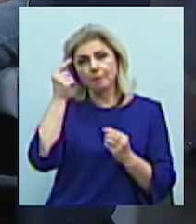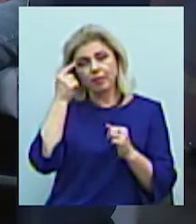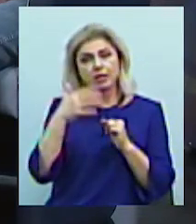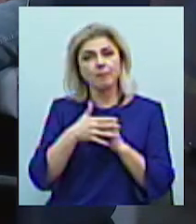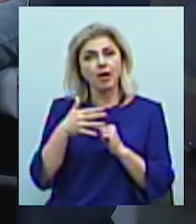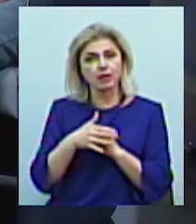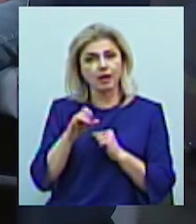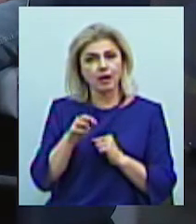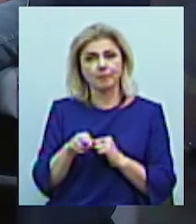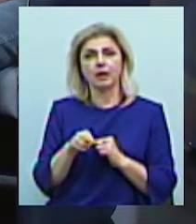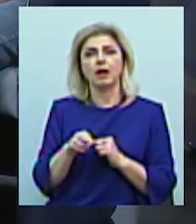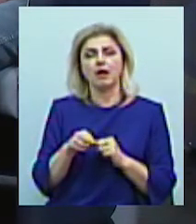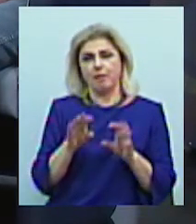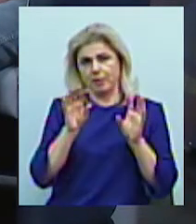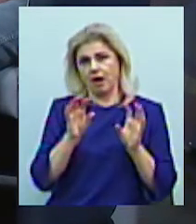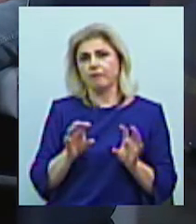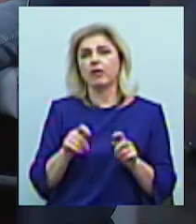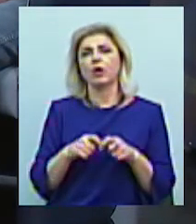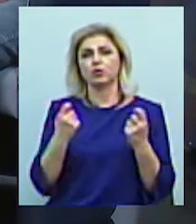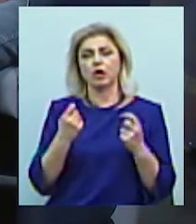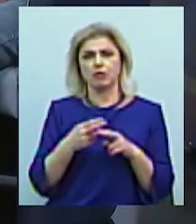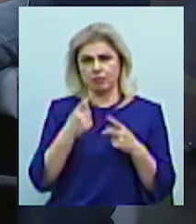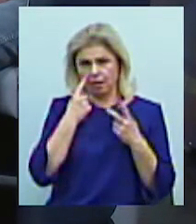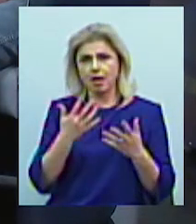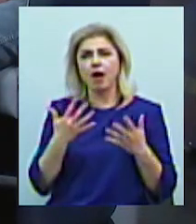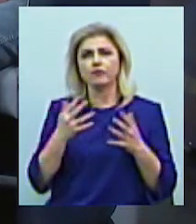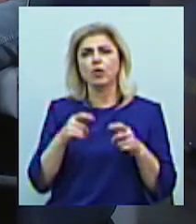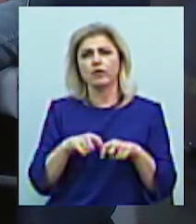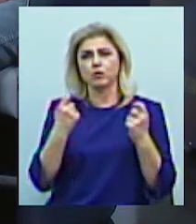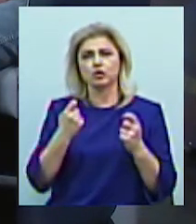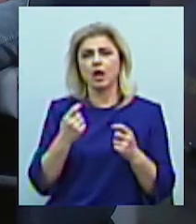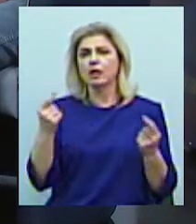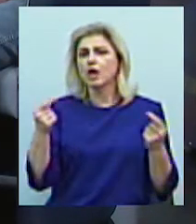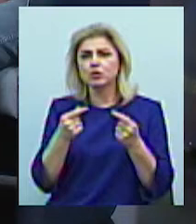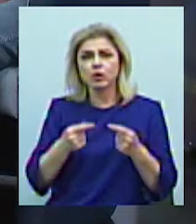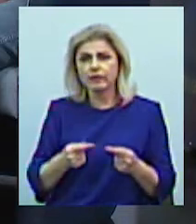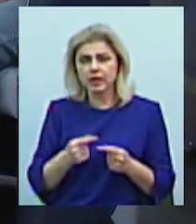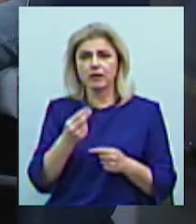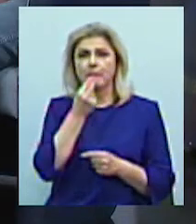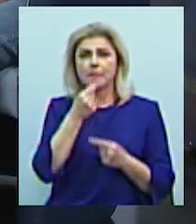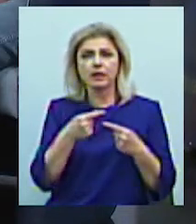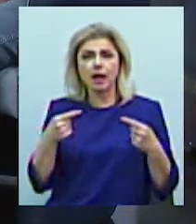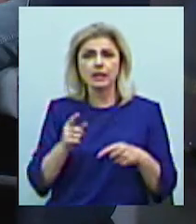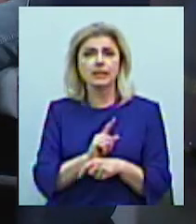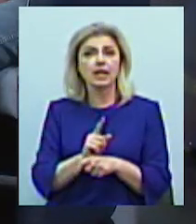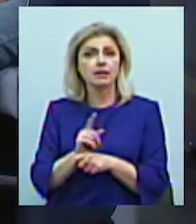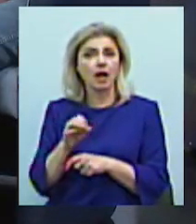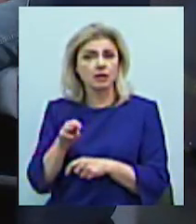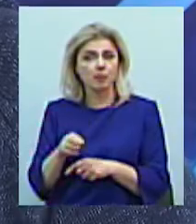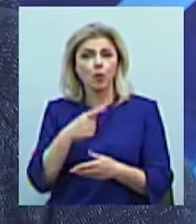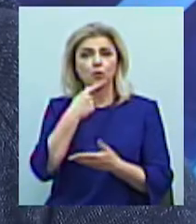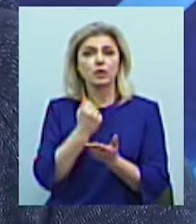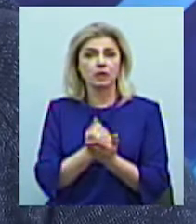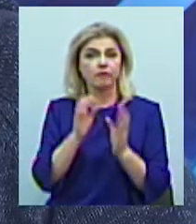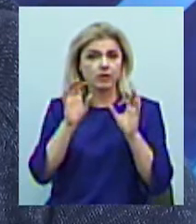пониманиям, правонарушения. Это реально правонарушение, потому что несоответствие продукта питания стандартам, установленным